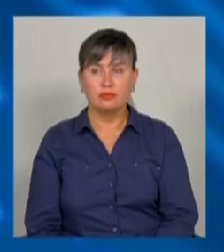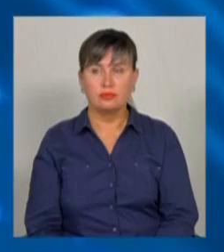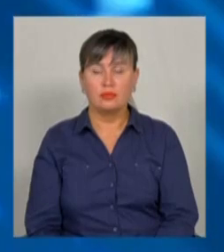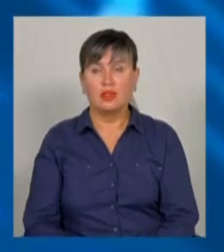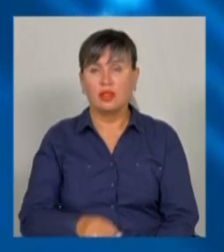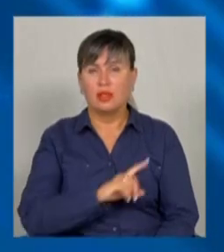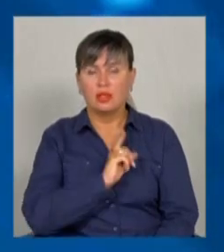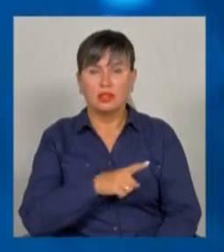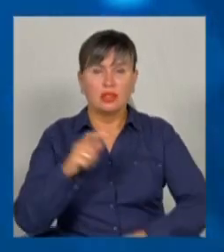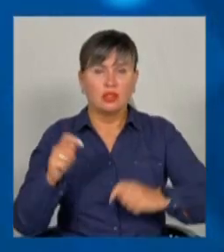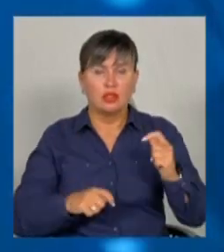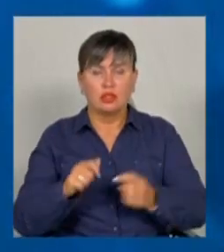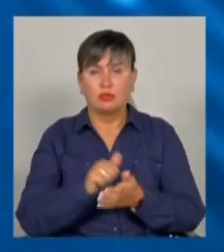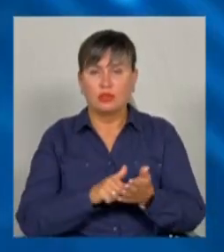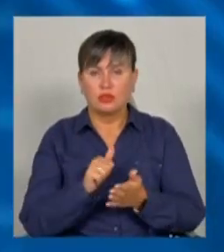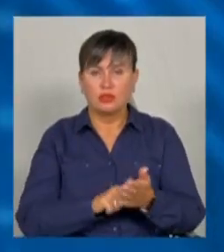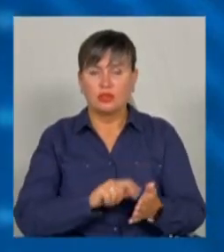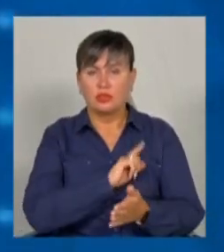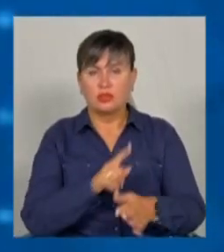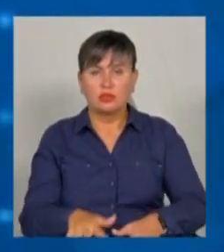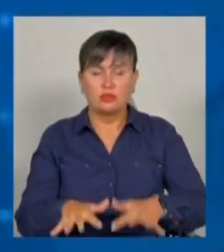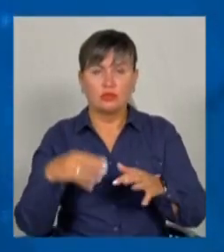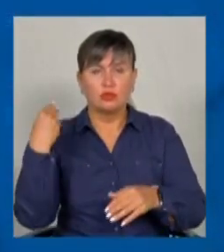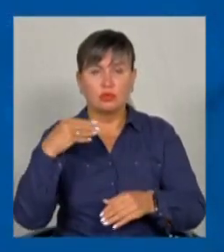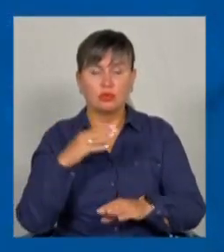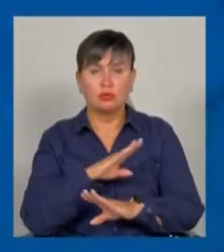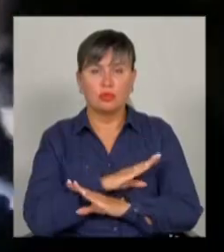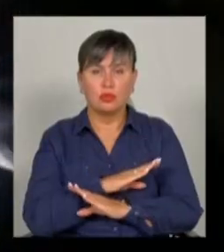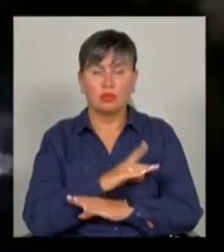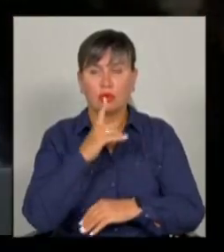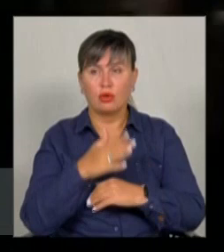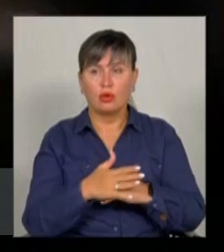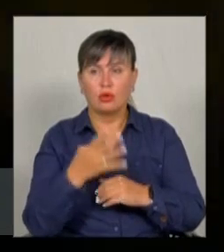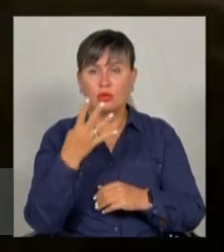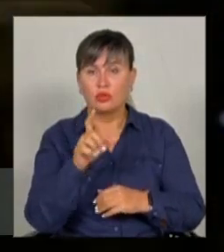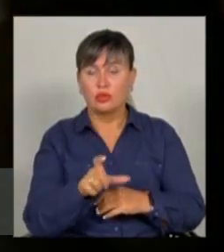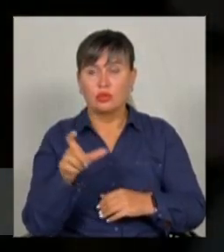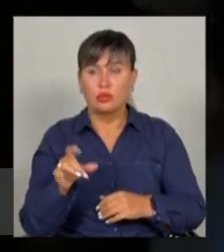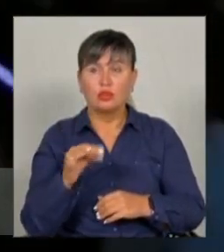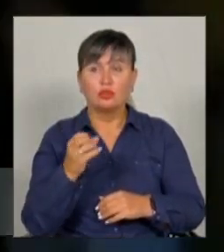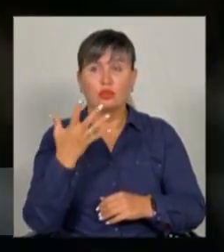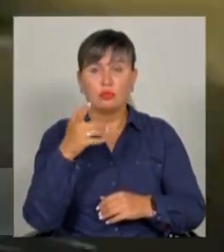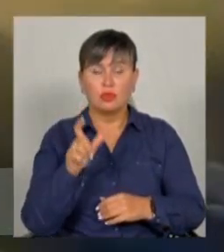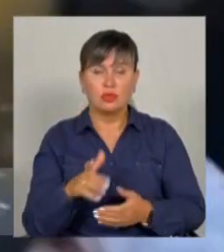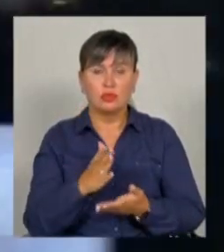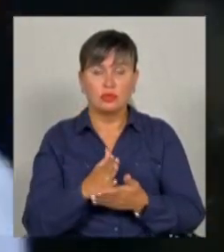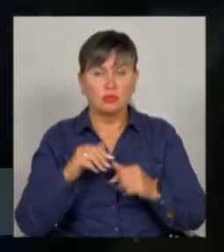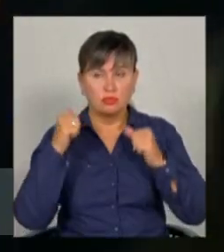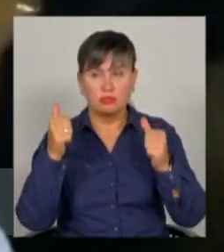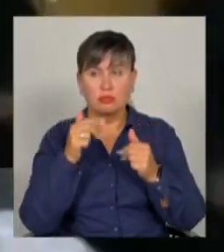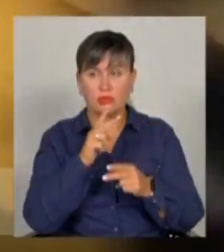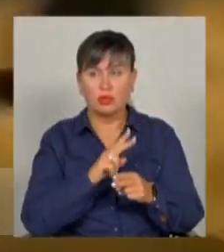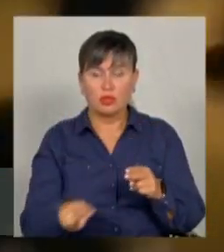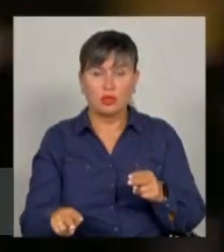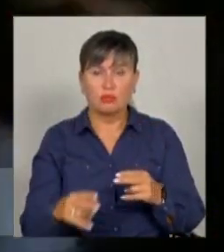Обильные дожди стали причиной сильнейшего наводнения в Турции. Погибли по меньшей мере 4 человека. Еще 5 числятся без вести